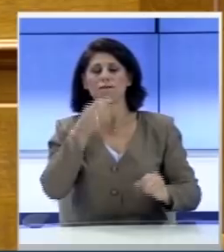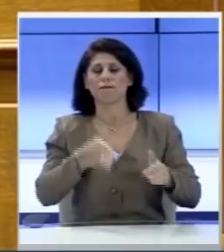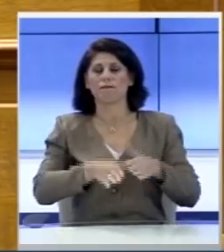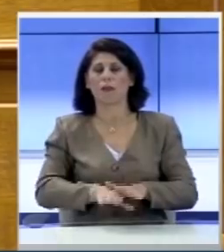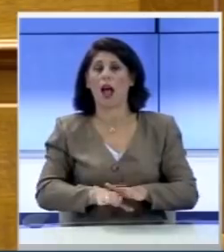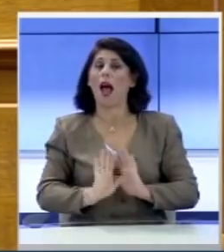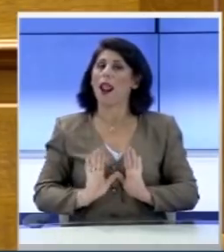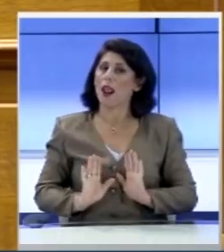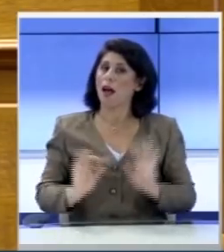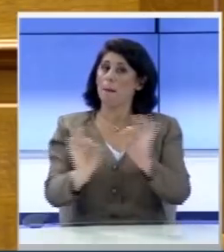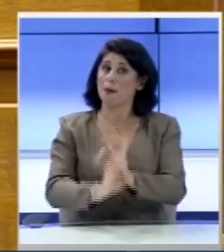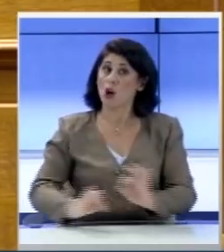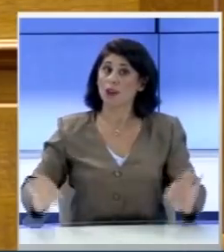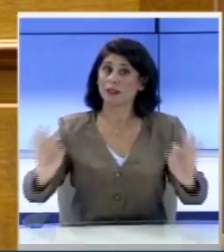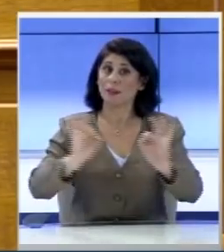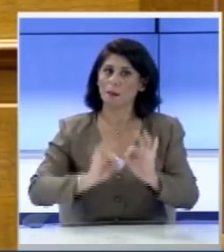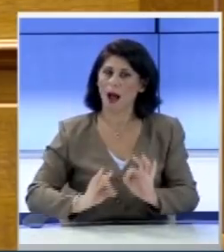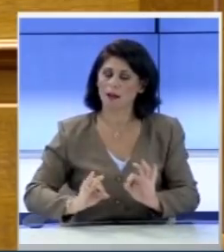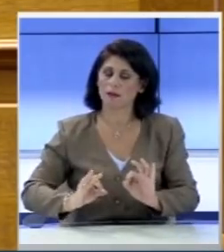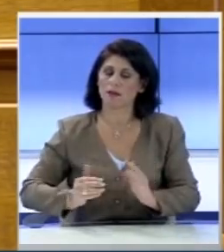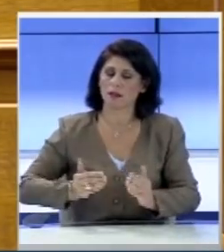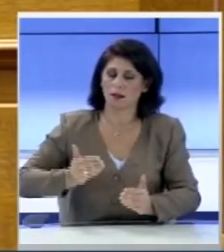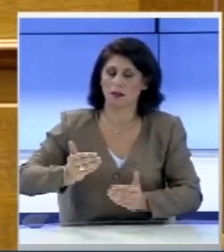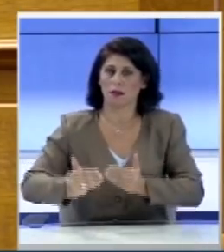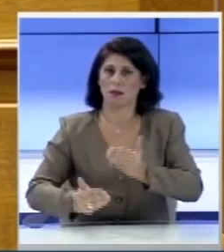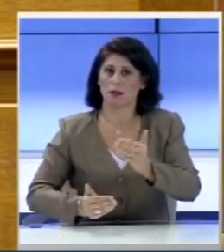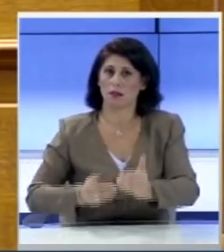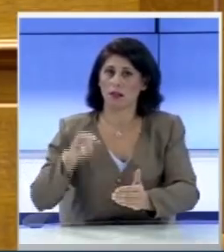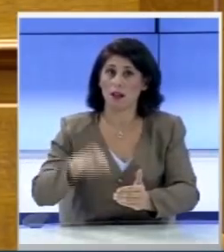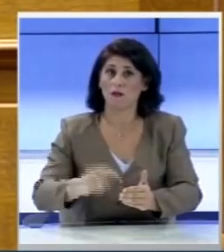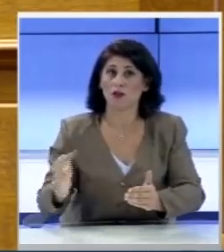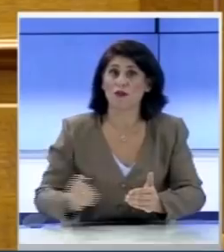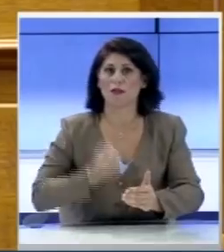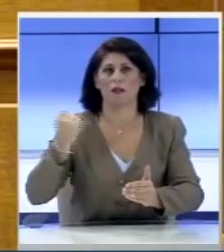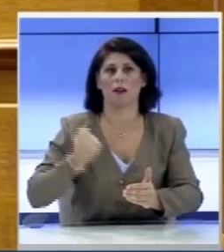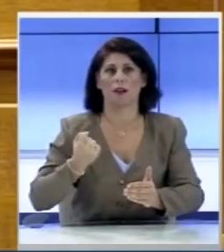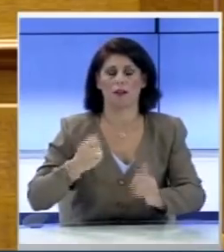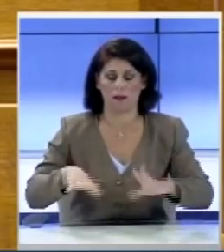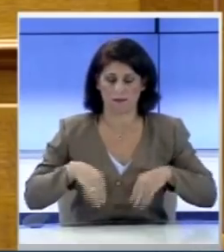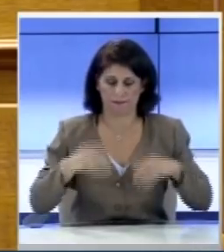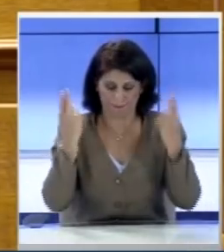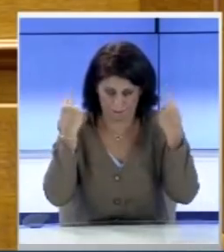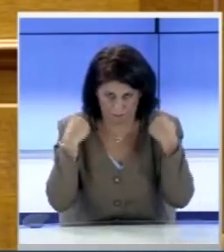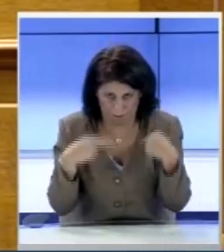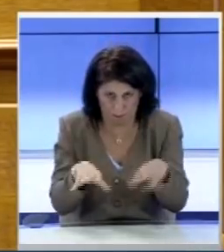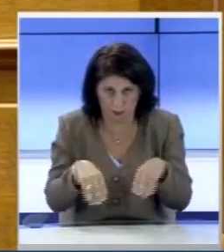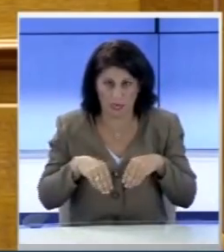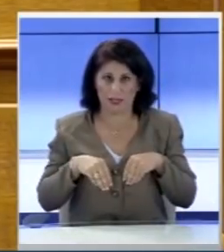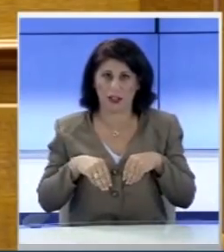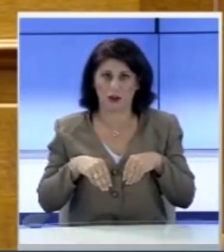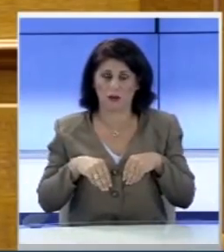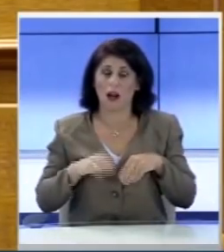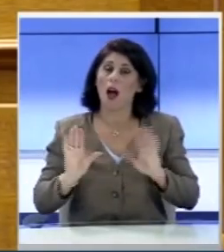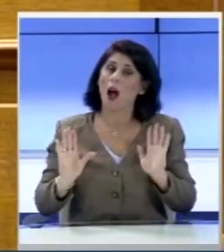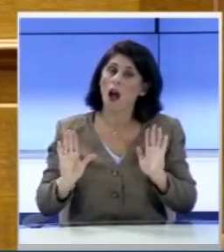αλλά προετοιμάζεται και το έδαφος για αυτόν τον οδυνηρό συμβιβασμό. Και βέβαια από τη